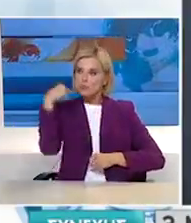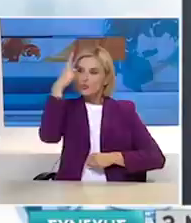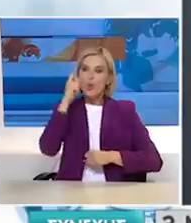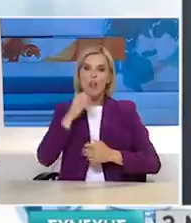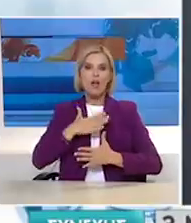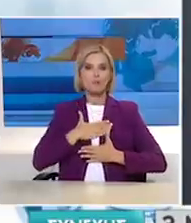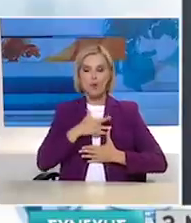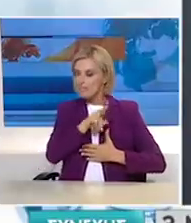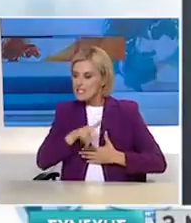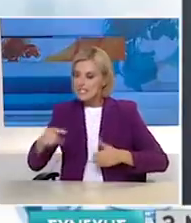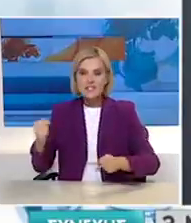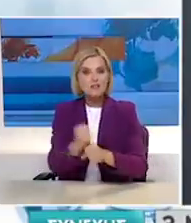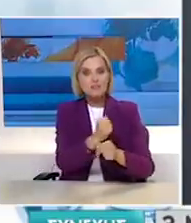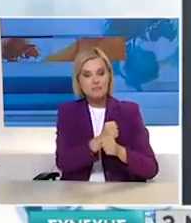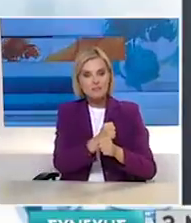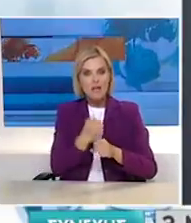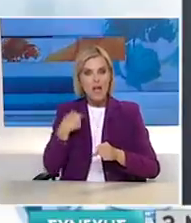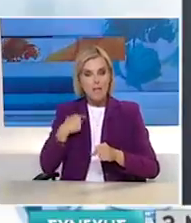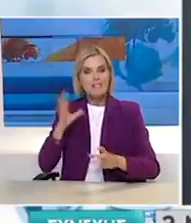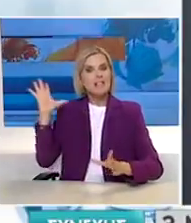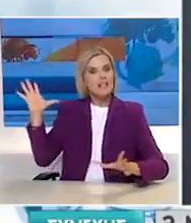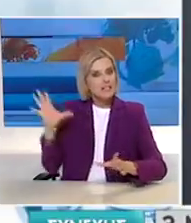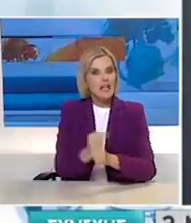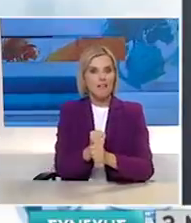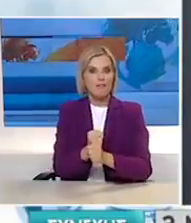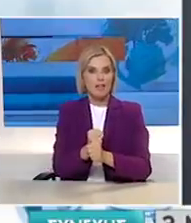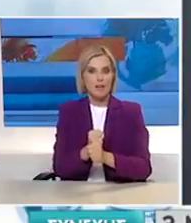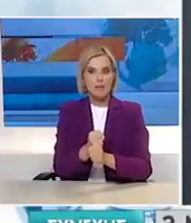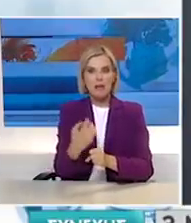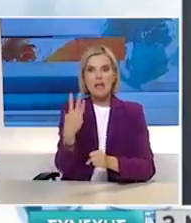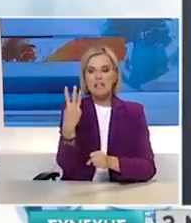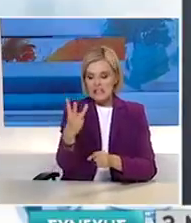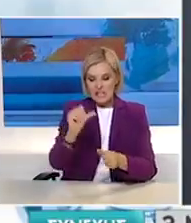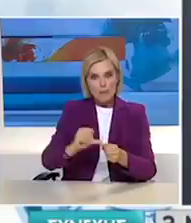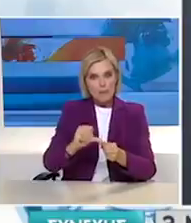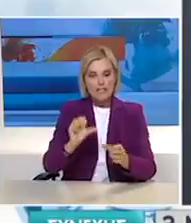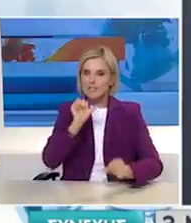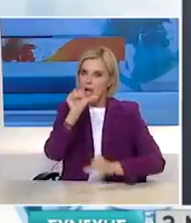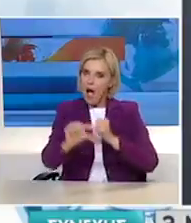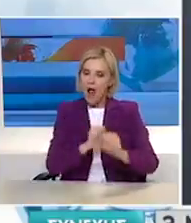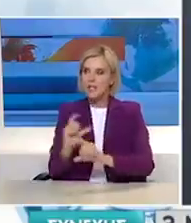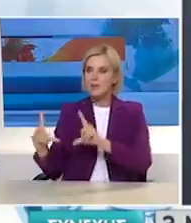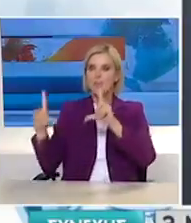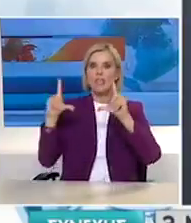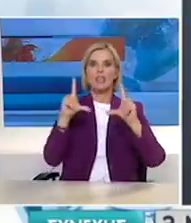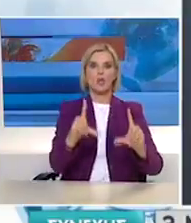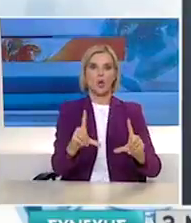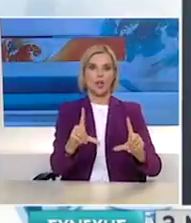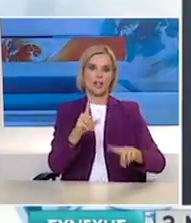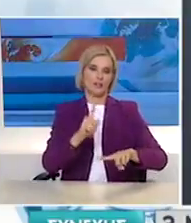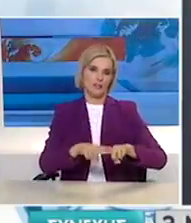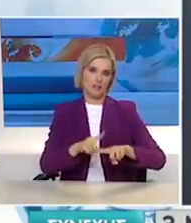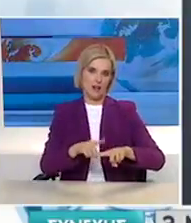μας. Μέσα σε μερικούς μήνες καταφέραμε να αλλάξουμε την εικόνα των άλλων για εμάς, αλλά και την εικόνα που έχουμε εμείς για την ίδια την πατρίδα